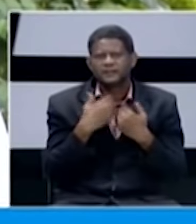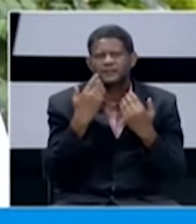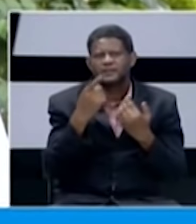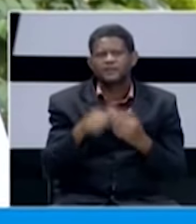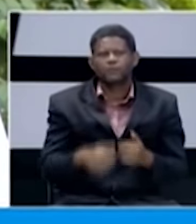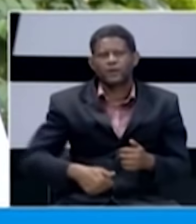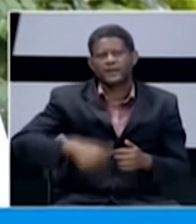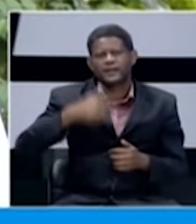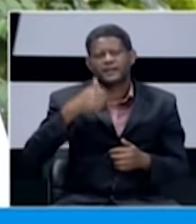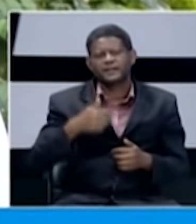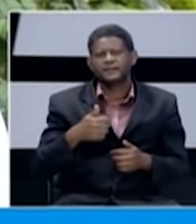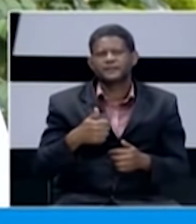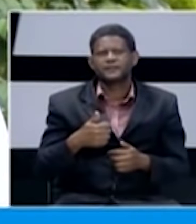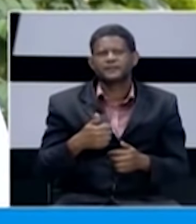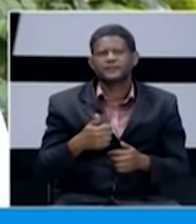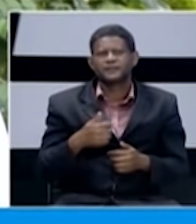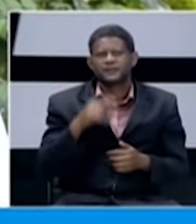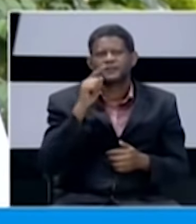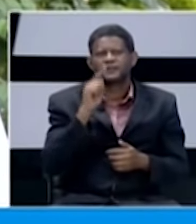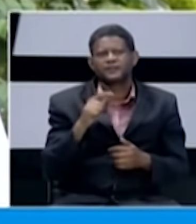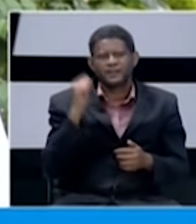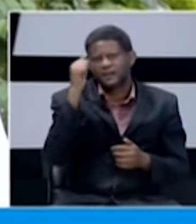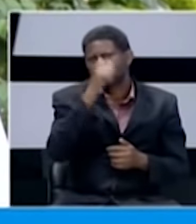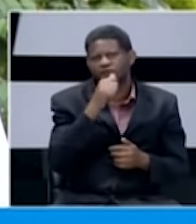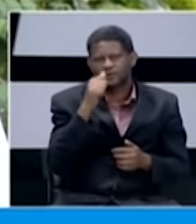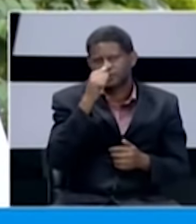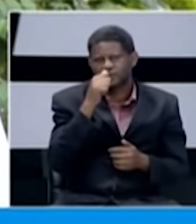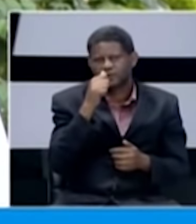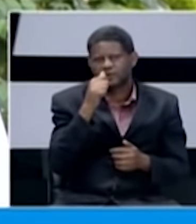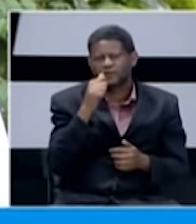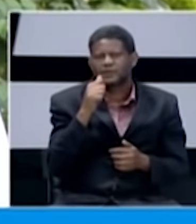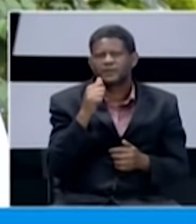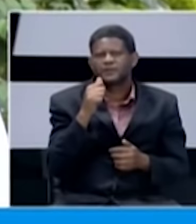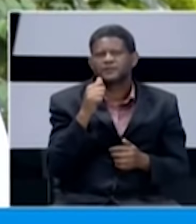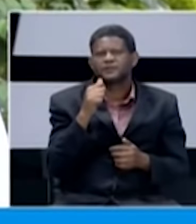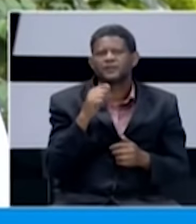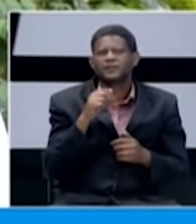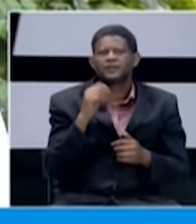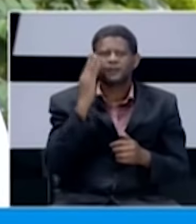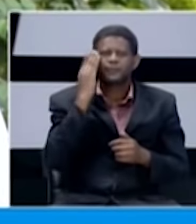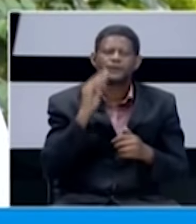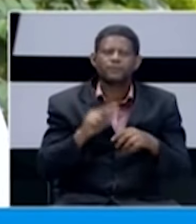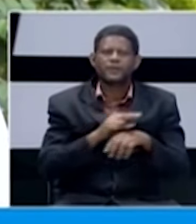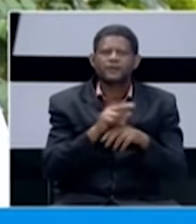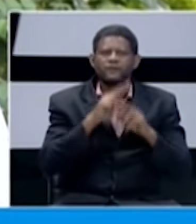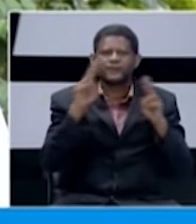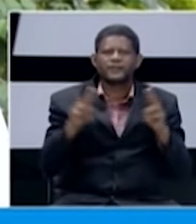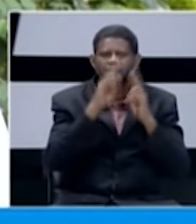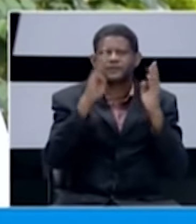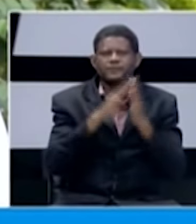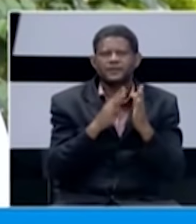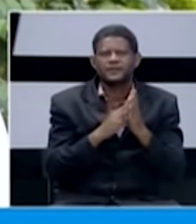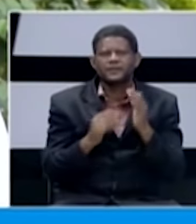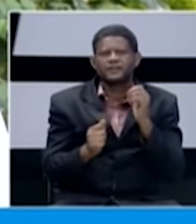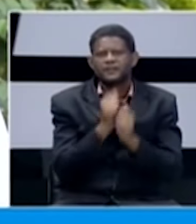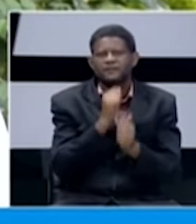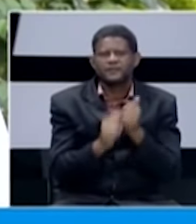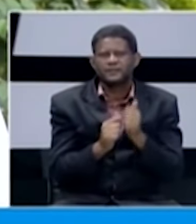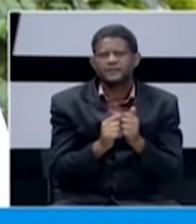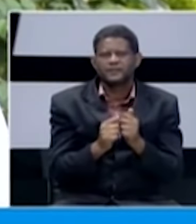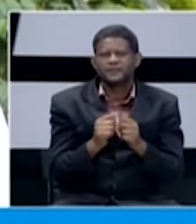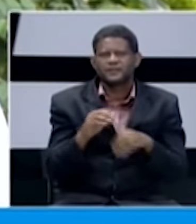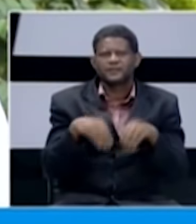النت لتوناي اتبع اتنك وي هربي هراوي فدراليزم سرعات لكفرس